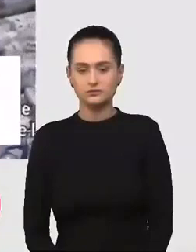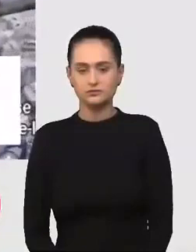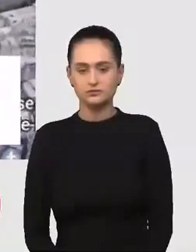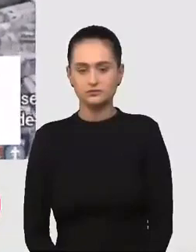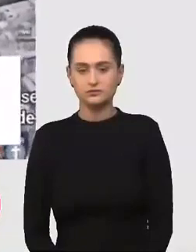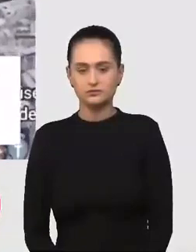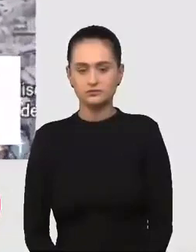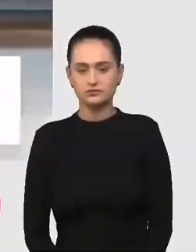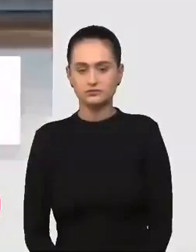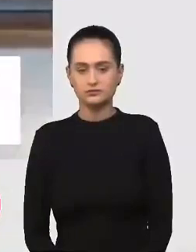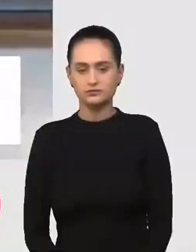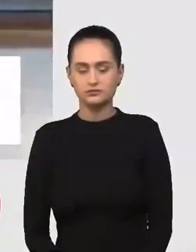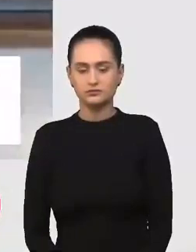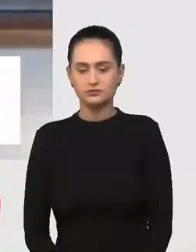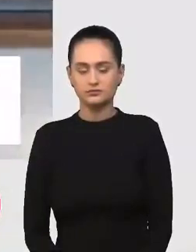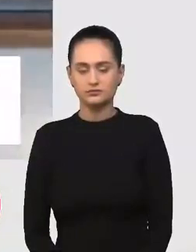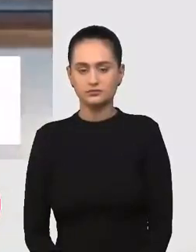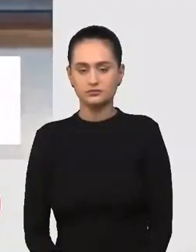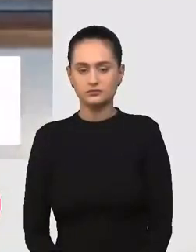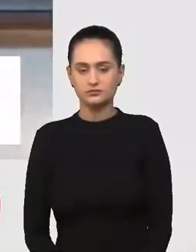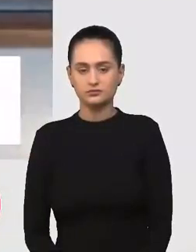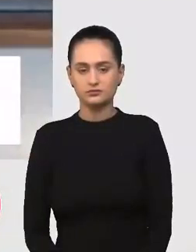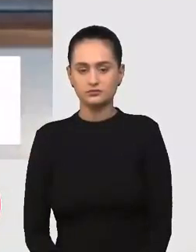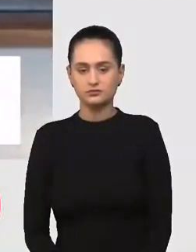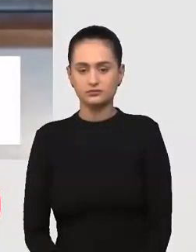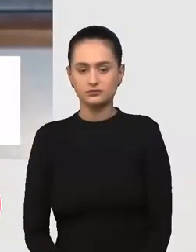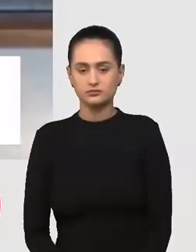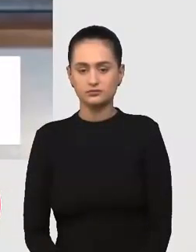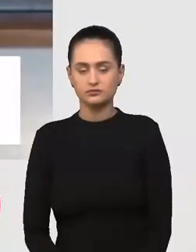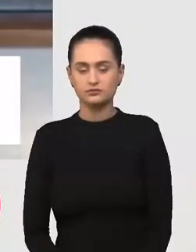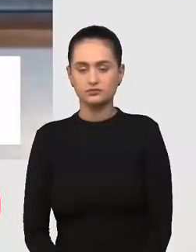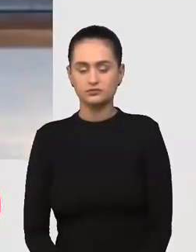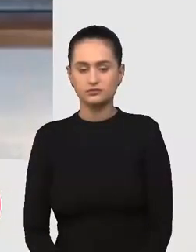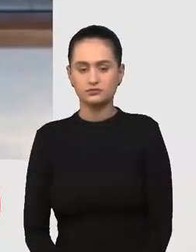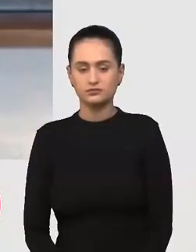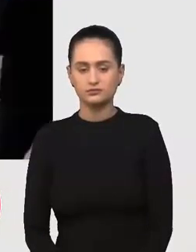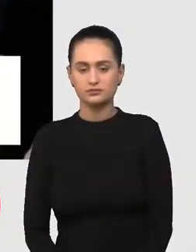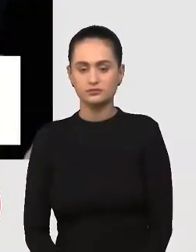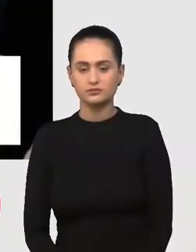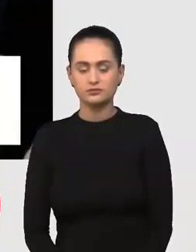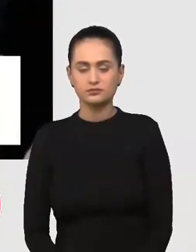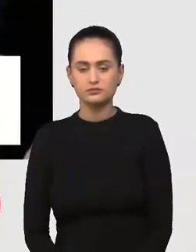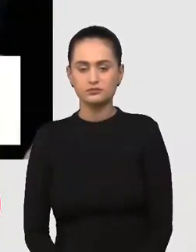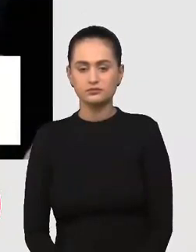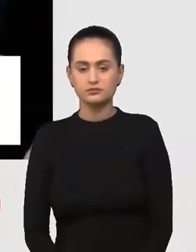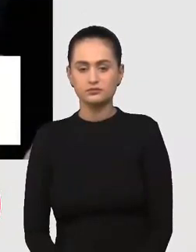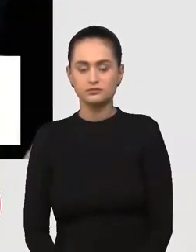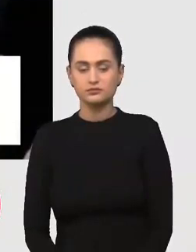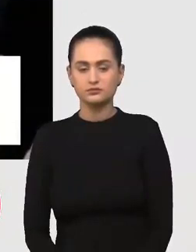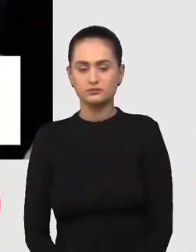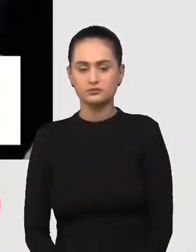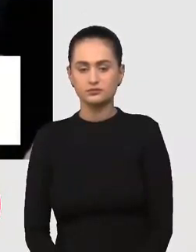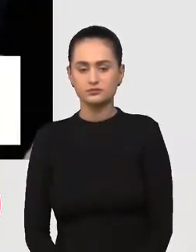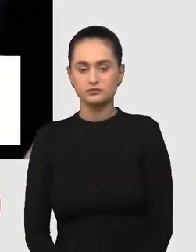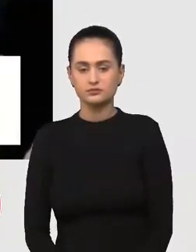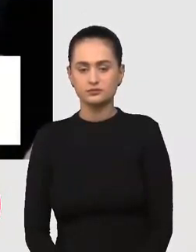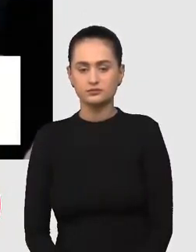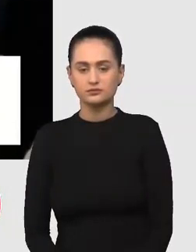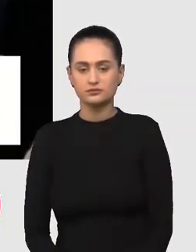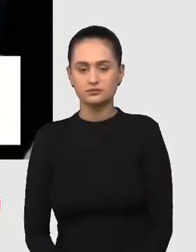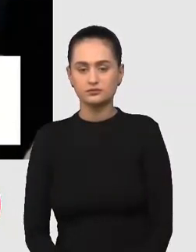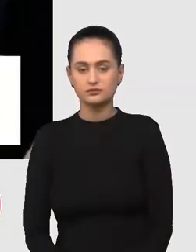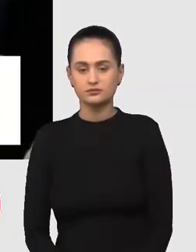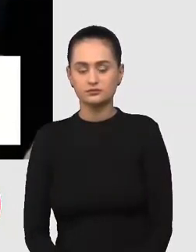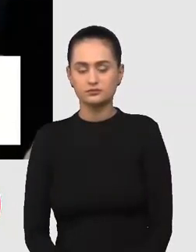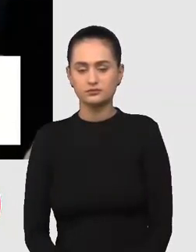că, după cum spuneam, unul dintre acestea iese spre exterior, spre Marea Britanie și deci